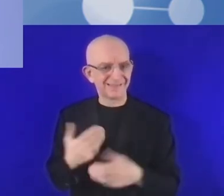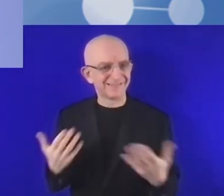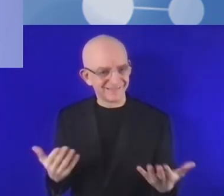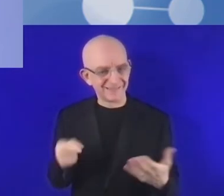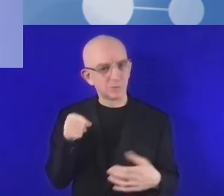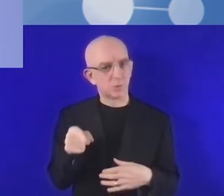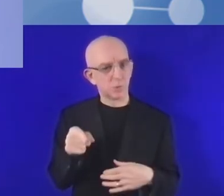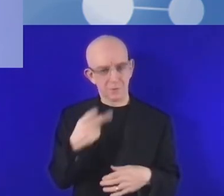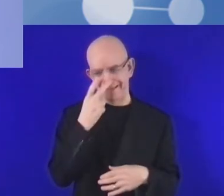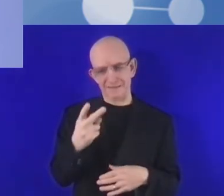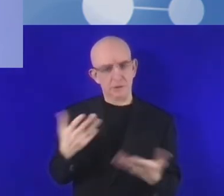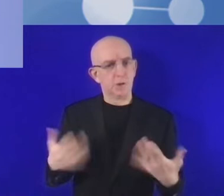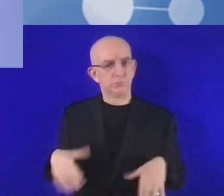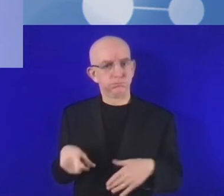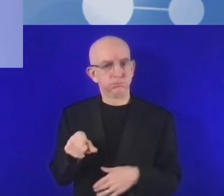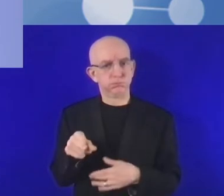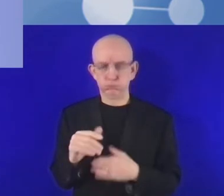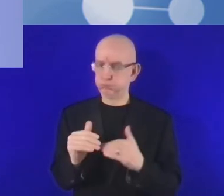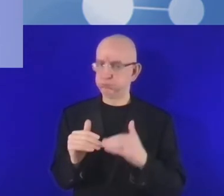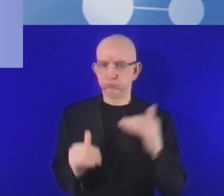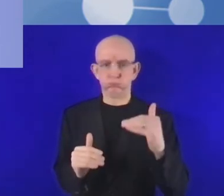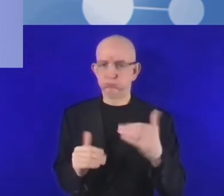个资金方面，这个电子